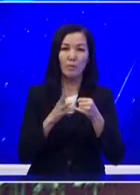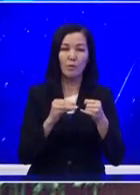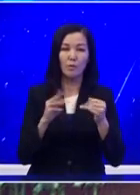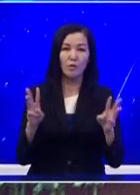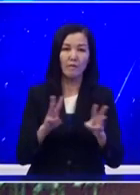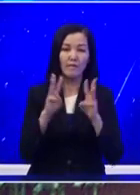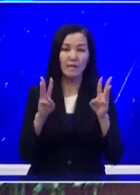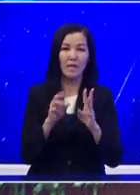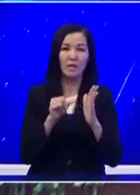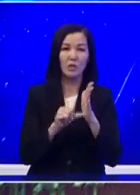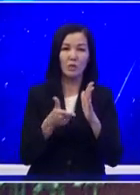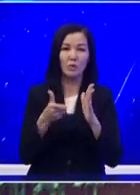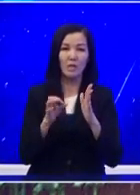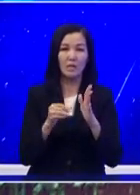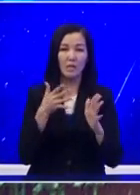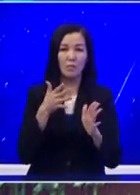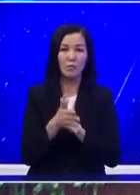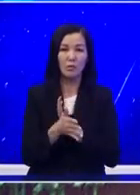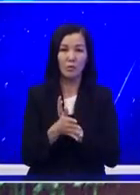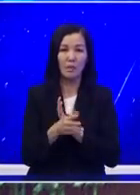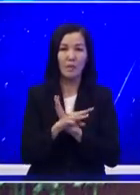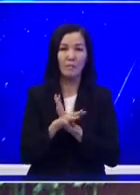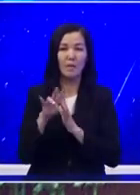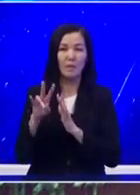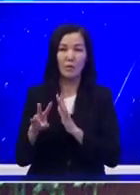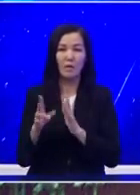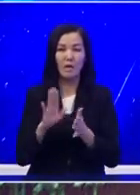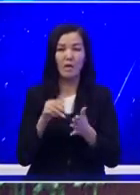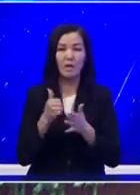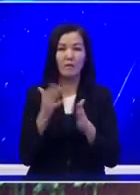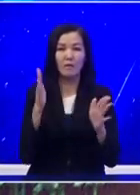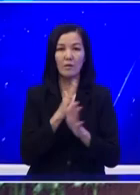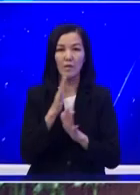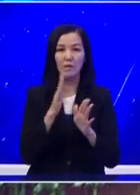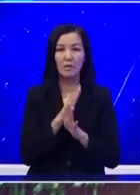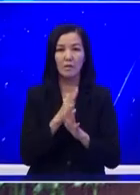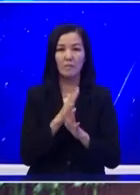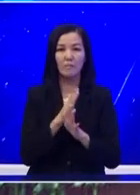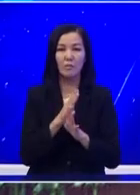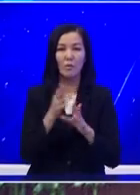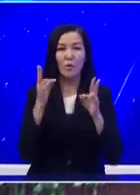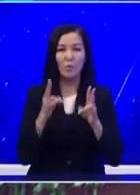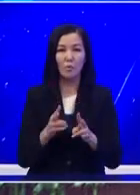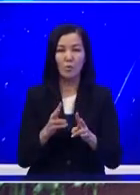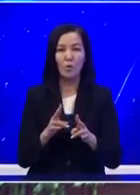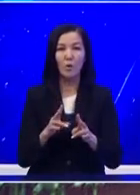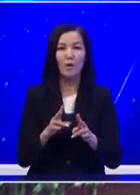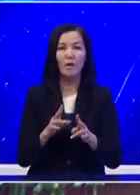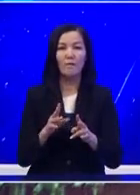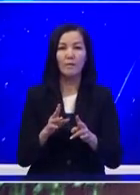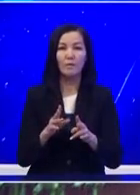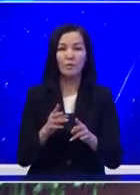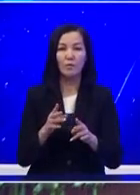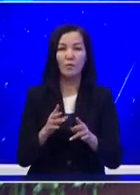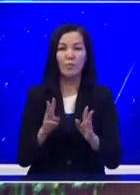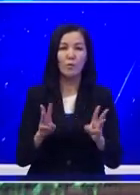возгорания 600 гектаров. Ущерб исчисляется миллионами. Но главное, природе нанесен непоправимый урон. Во избежание дальнейшего